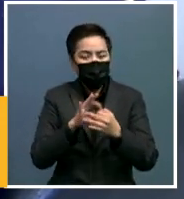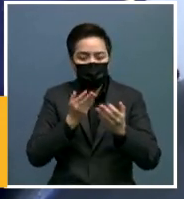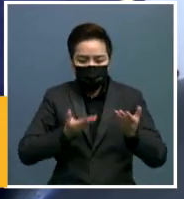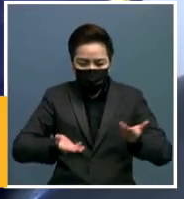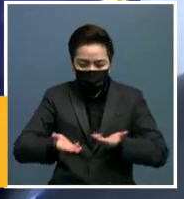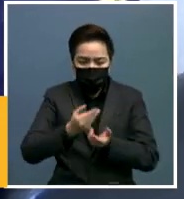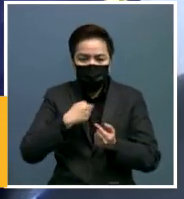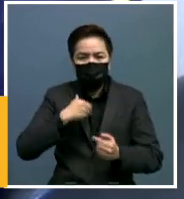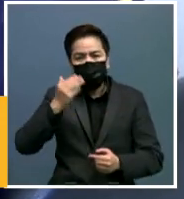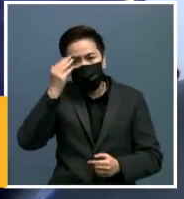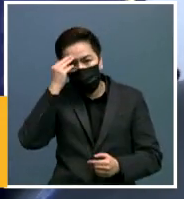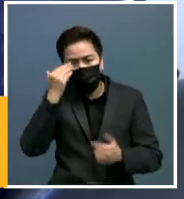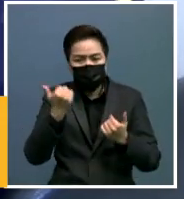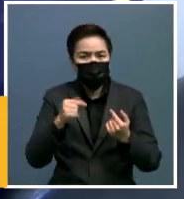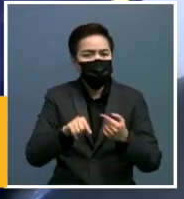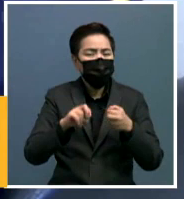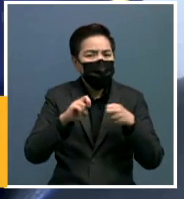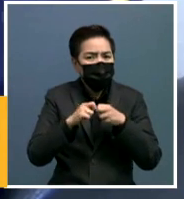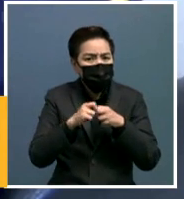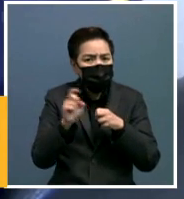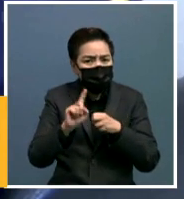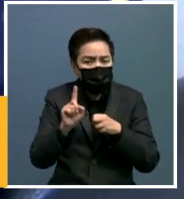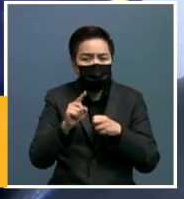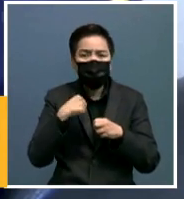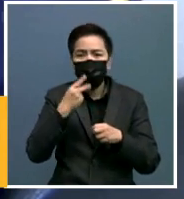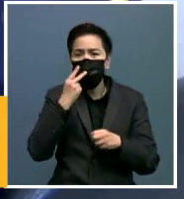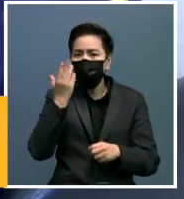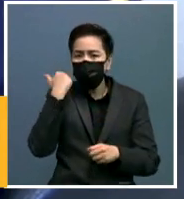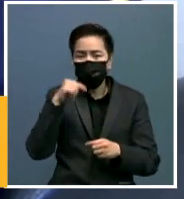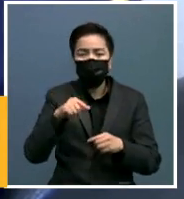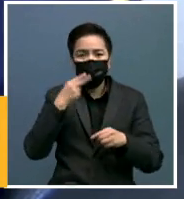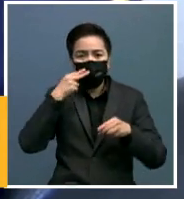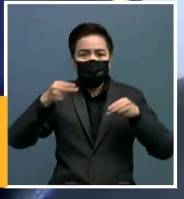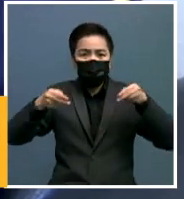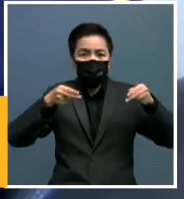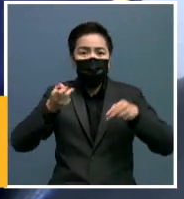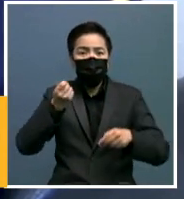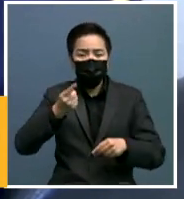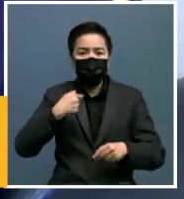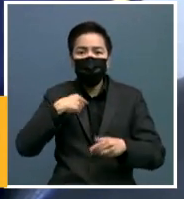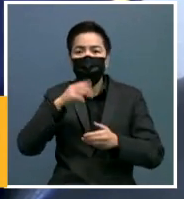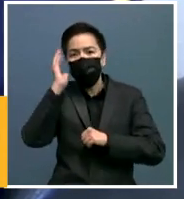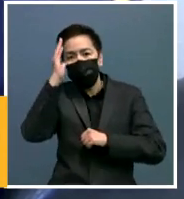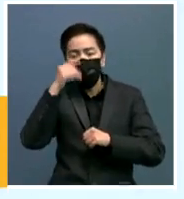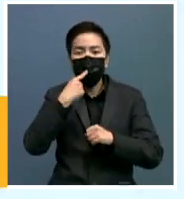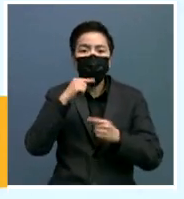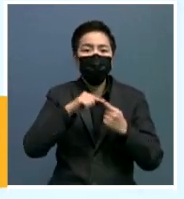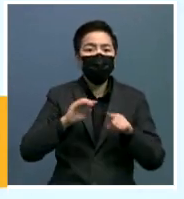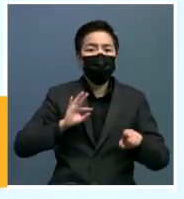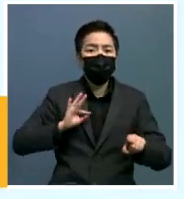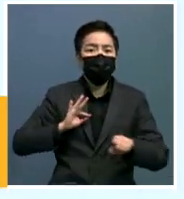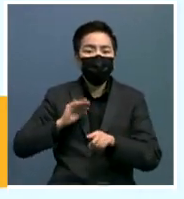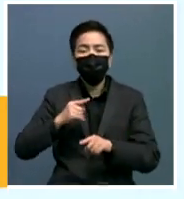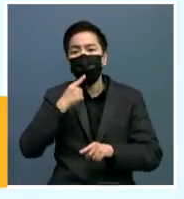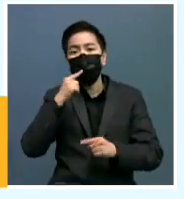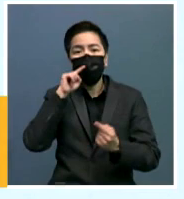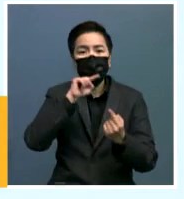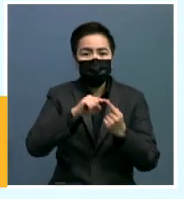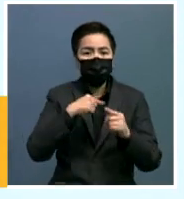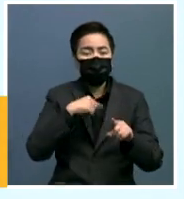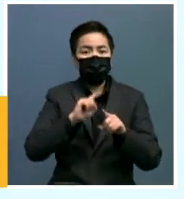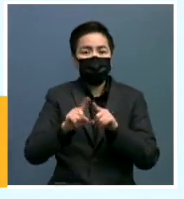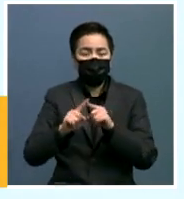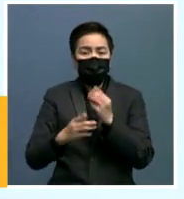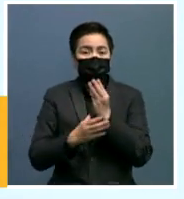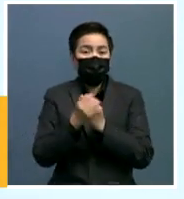การพิจารณาเรื่องเพื่อทราบเนี่ยเนื่องจากที่ผ่านมากูผู้ชมก็จะเห็นว่าขณะถ่ายทอดสดมีการอภิปรายของสมาชิกเป็นจำนวนมากในแต่